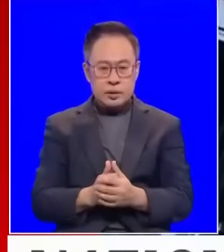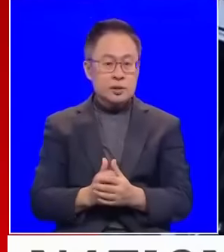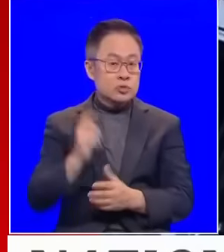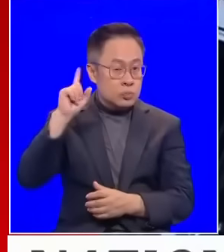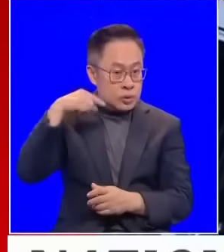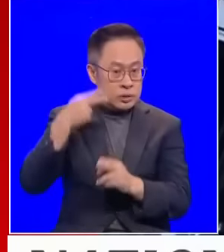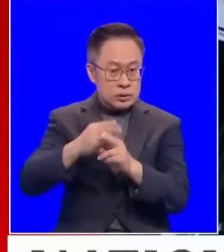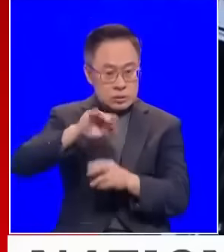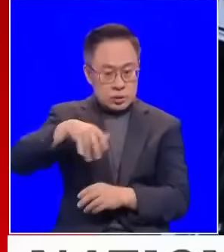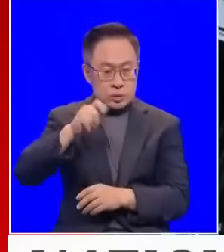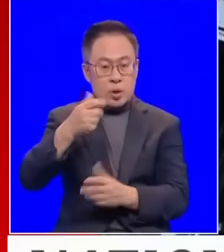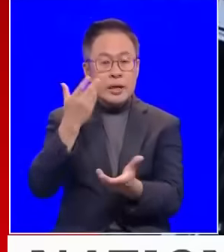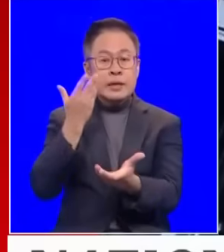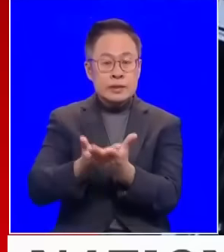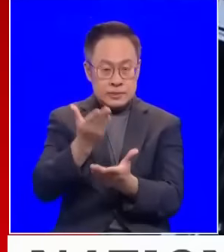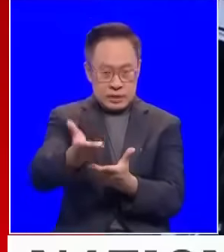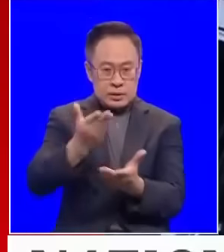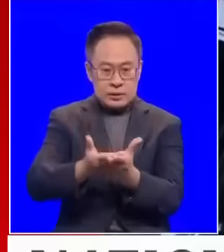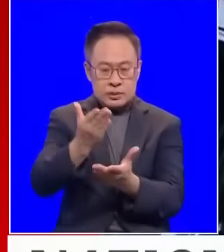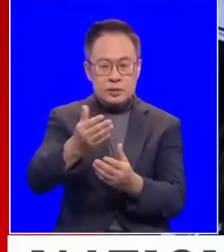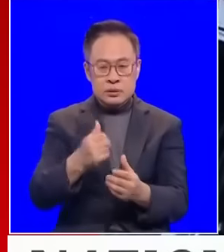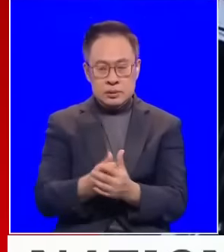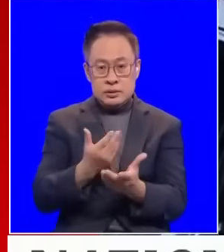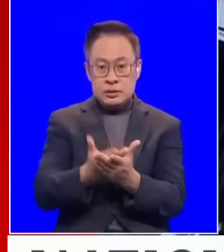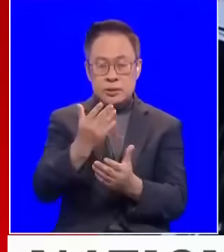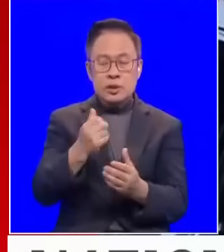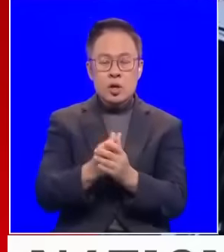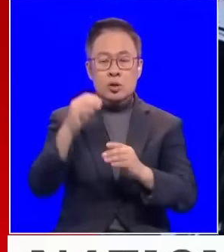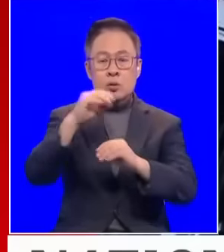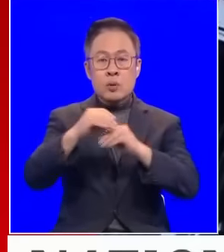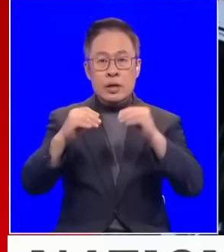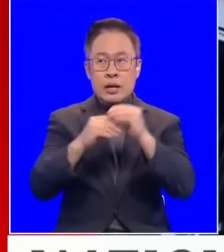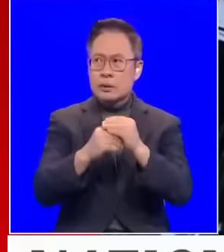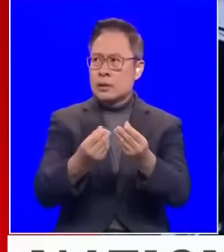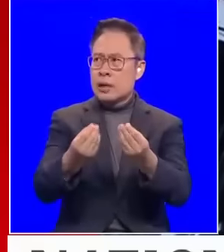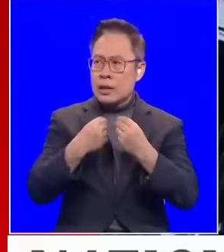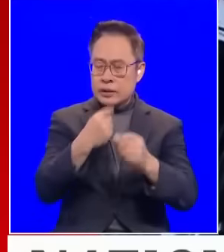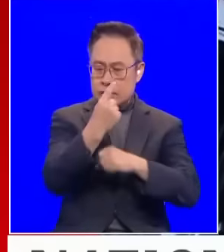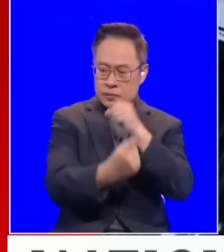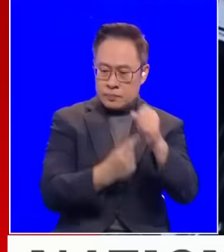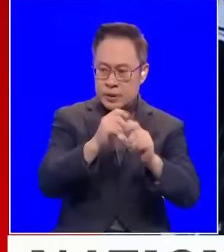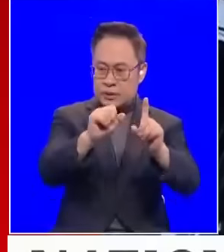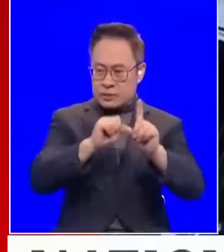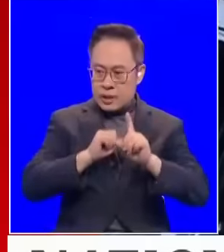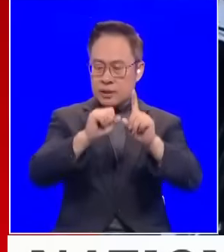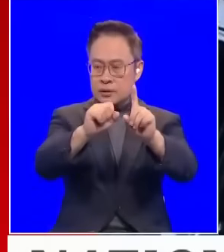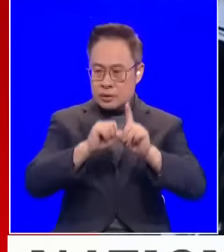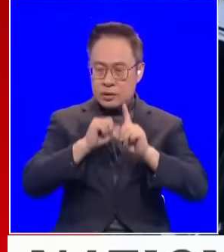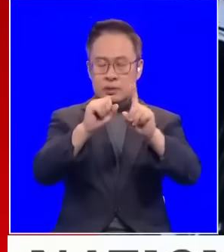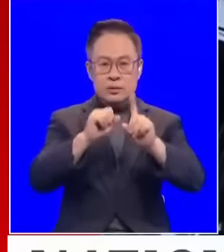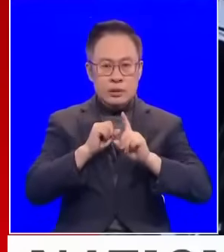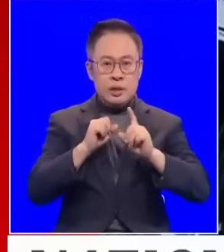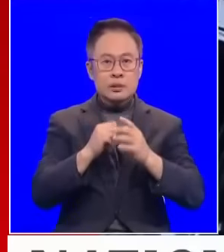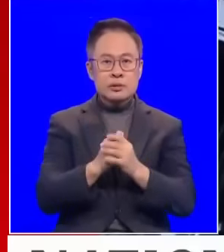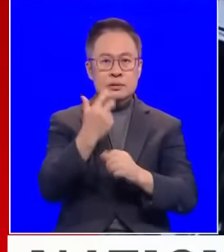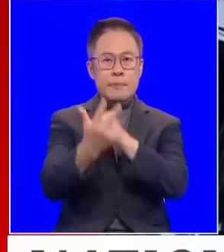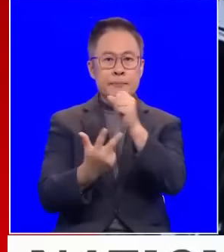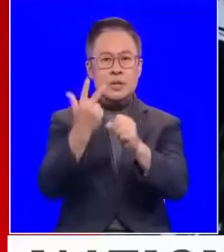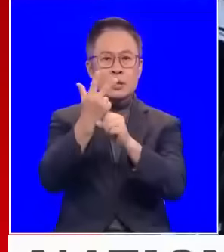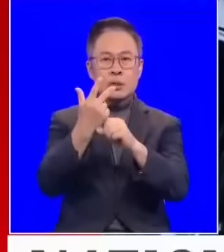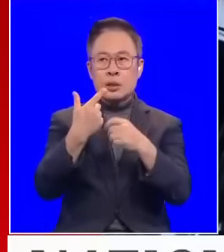ห้องทางโครงการก็จ่ายให้ปีละ 100,000 กว่าอยู่แค่3ปีเท่านั้นจากนั้นก็ไม่ยอมจ่ายอีกเลยรวมถึงหลายร